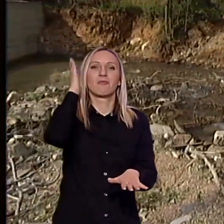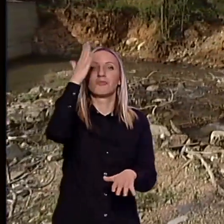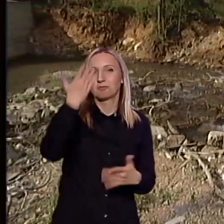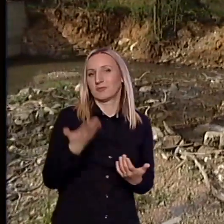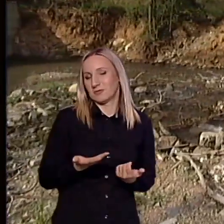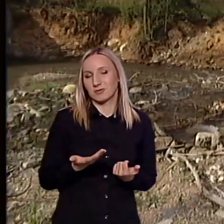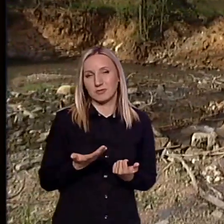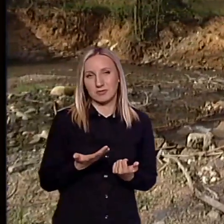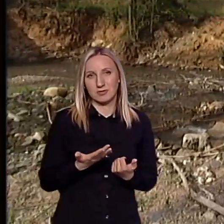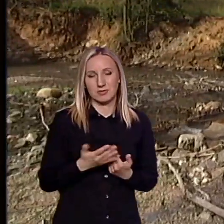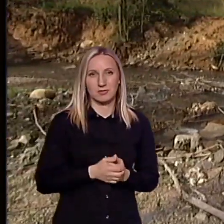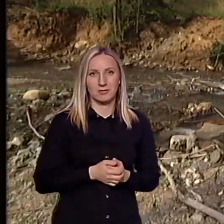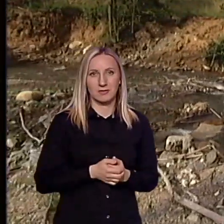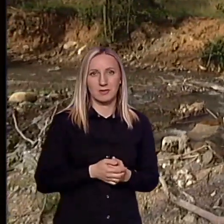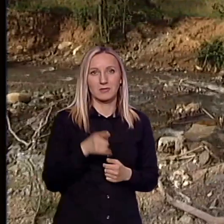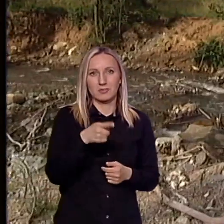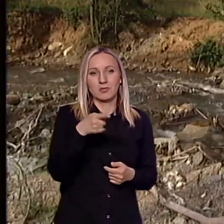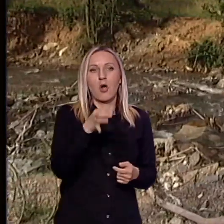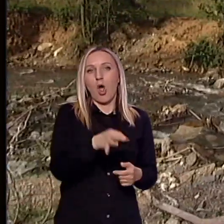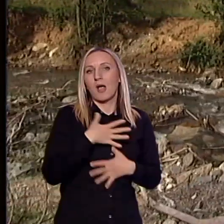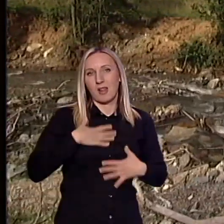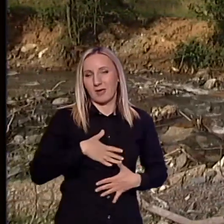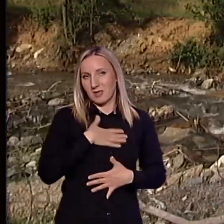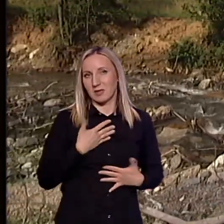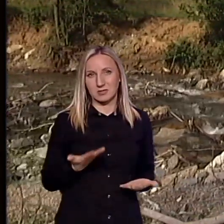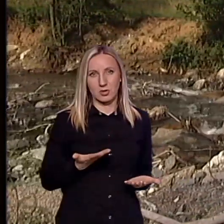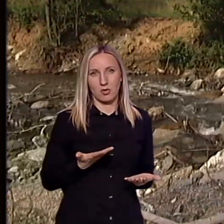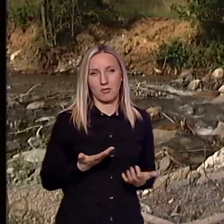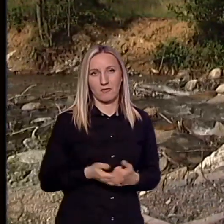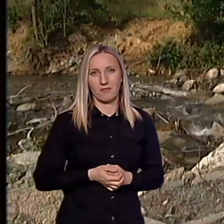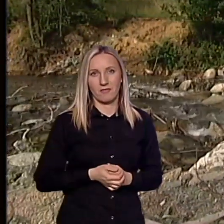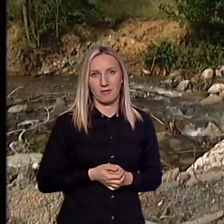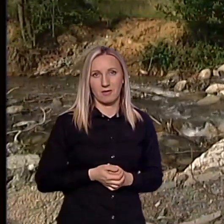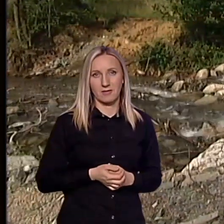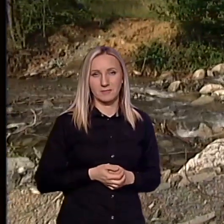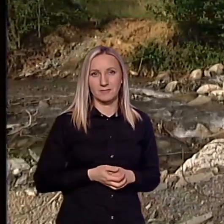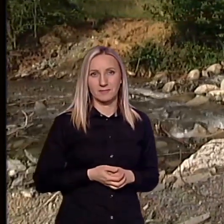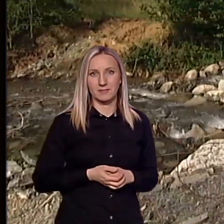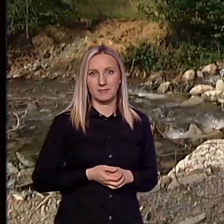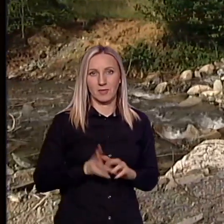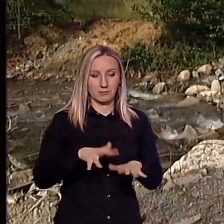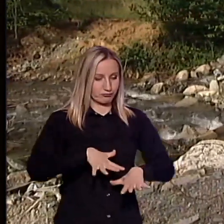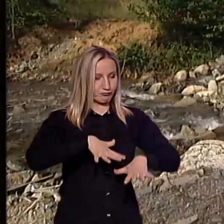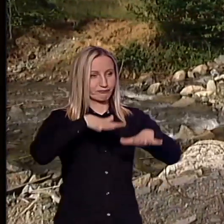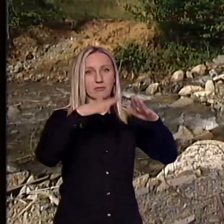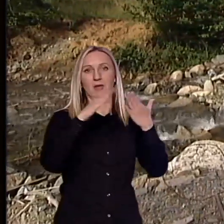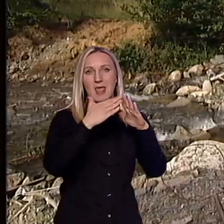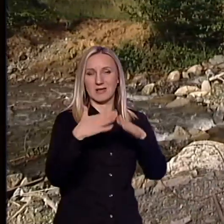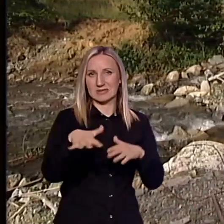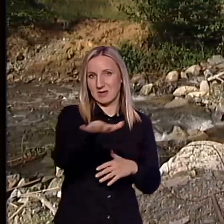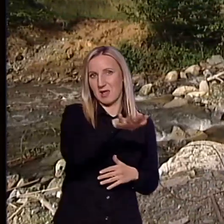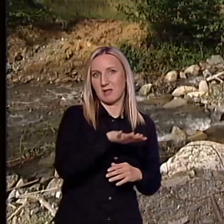poplave, odnosno za neke, ono što ih zovemo, lokalne katastrofe, znači u smislu plavljanja nekih naselja. Druga